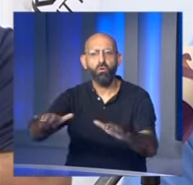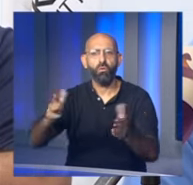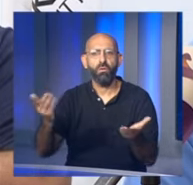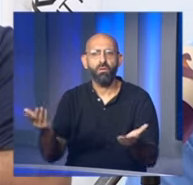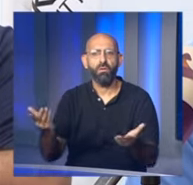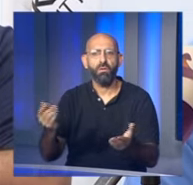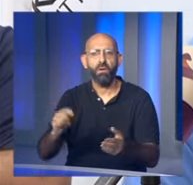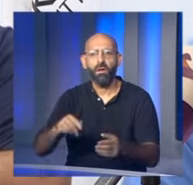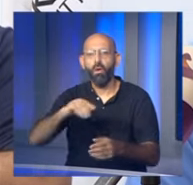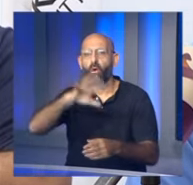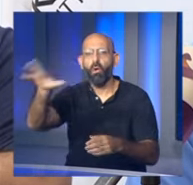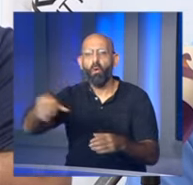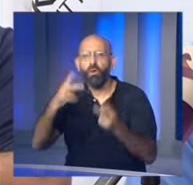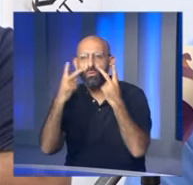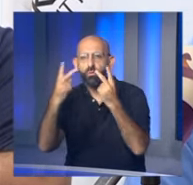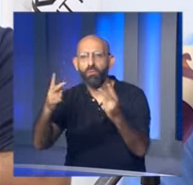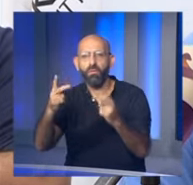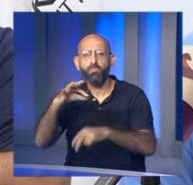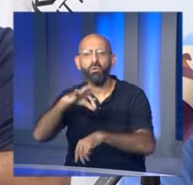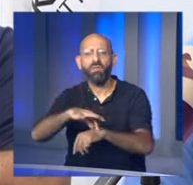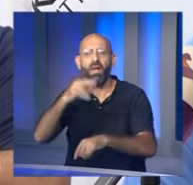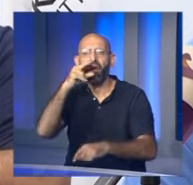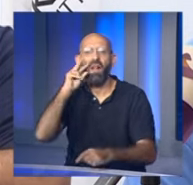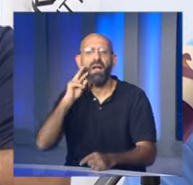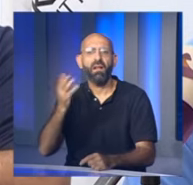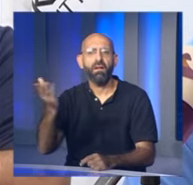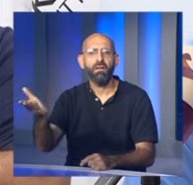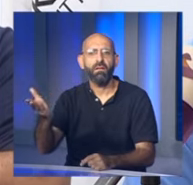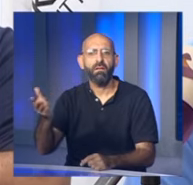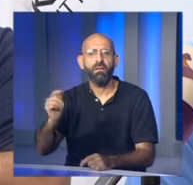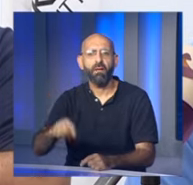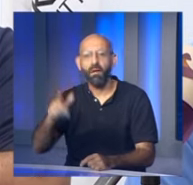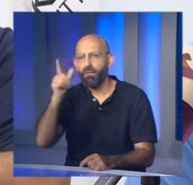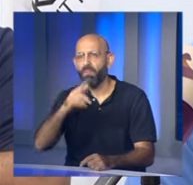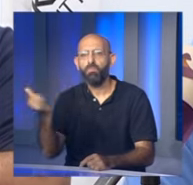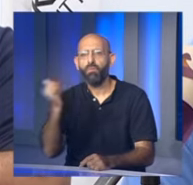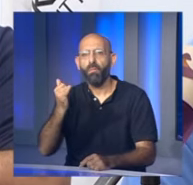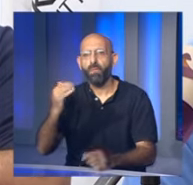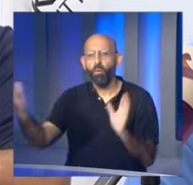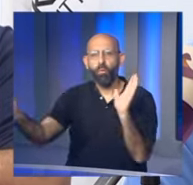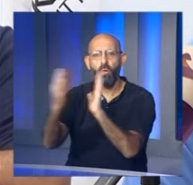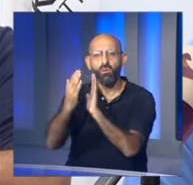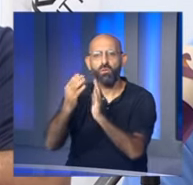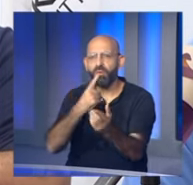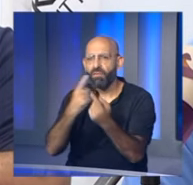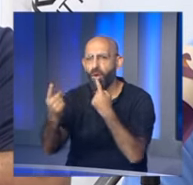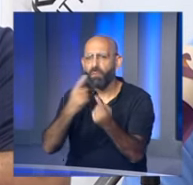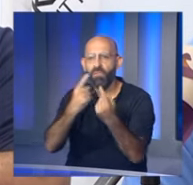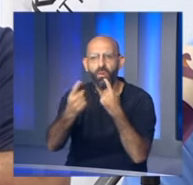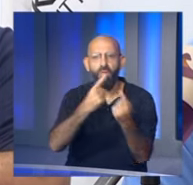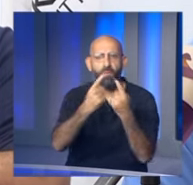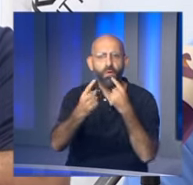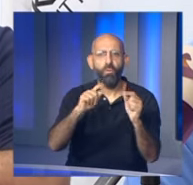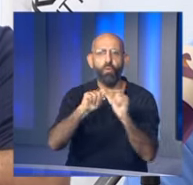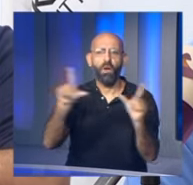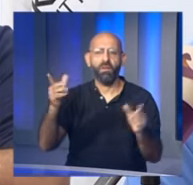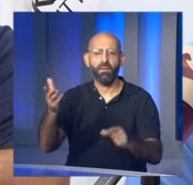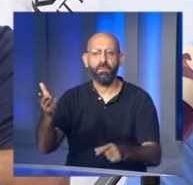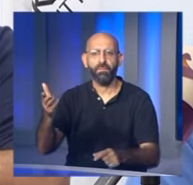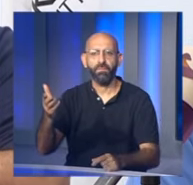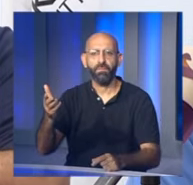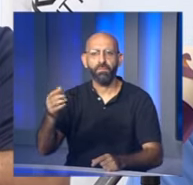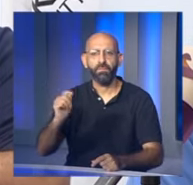وملجا للكل للاسف مستشفى الحريري اليوم عم بتواجه باكثر من اتجاه